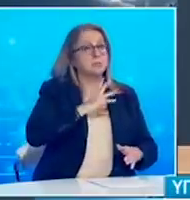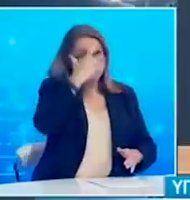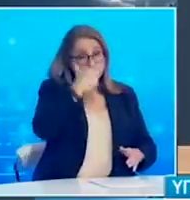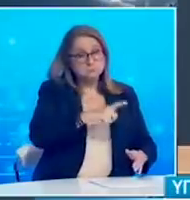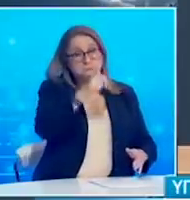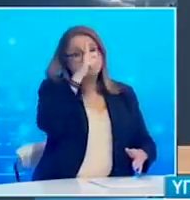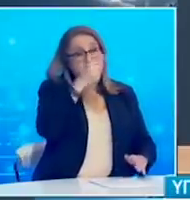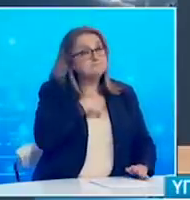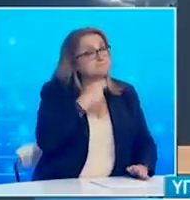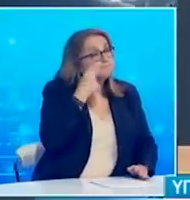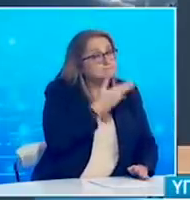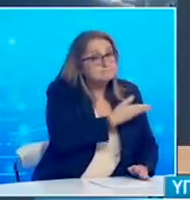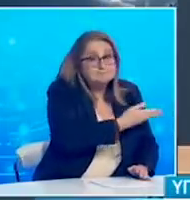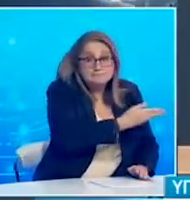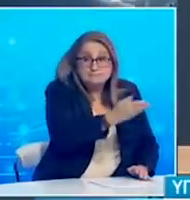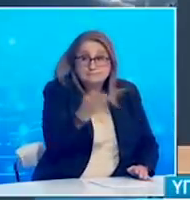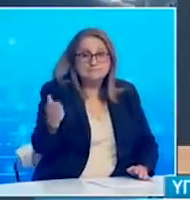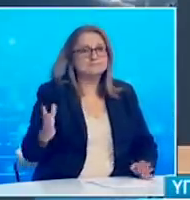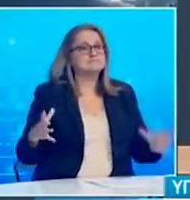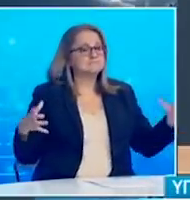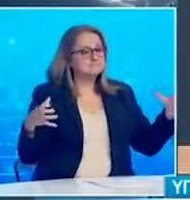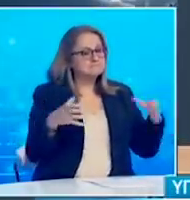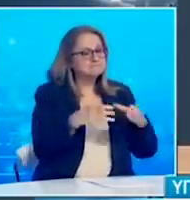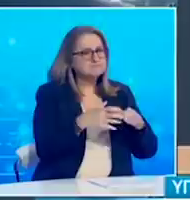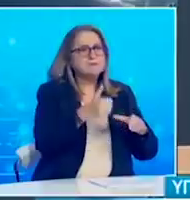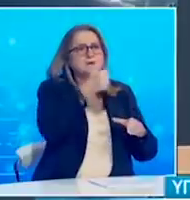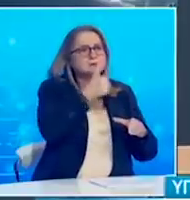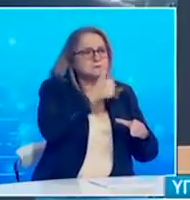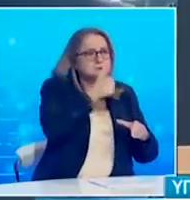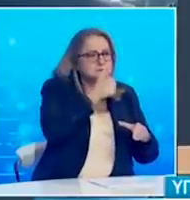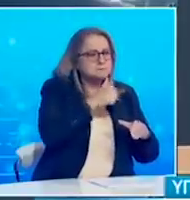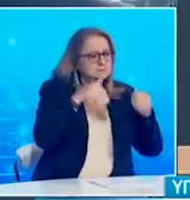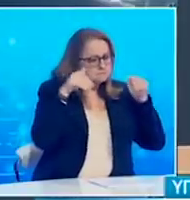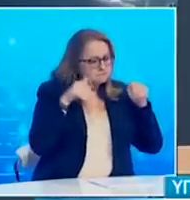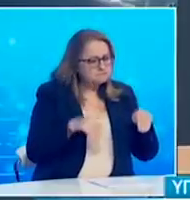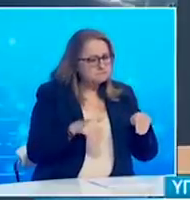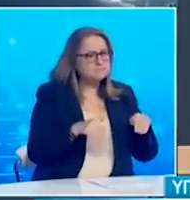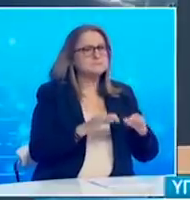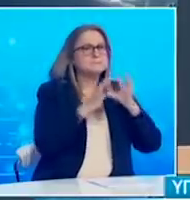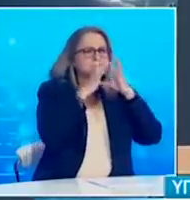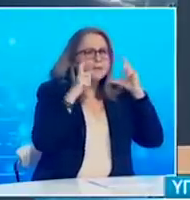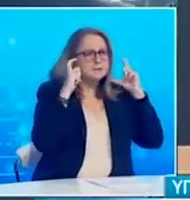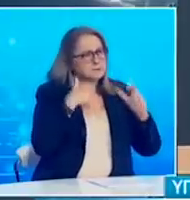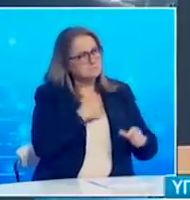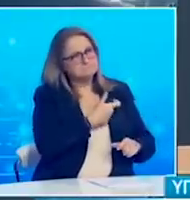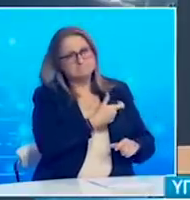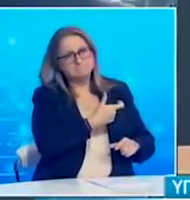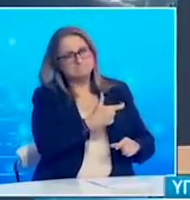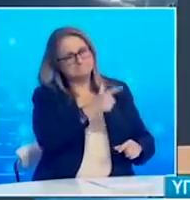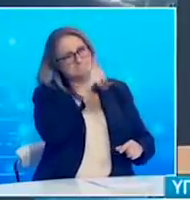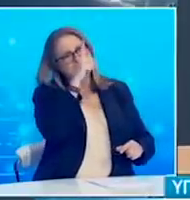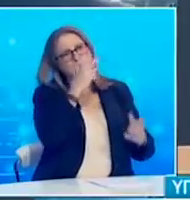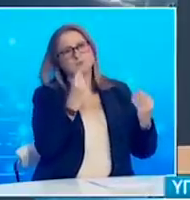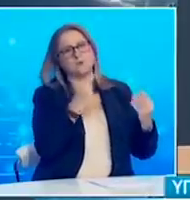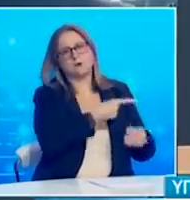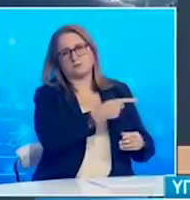των Ελλήνων πολιτών, συντεταγμένη ή με υπομονή να εφαρμόζουν τα μέτρα. Άρα προσωπικά πιστεύω ότι αυτά